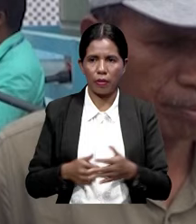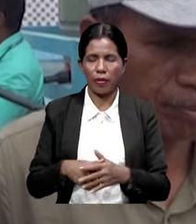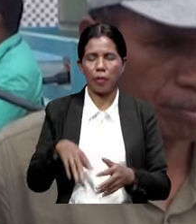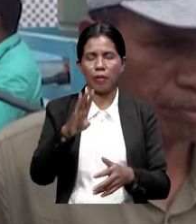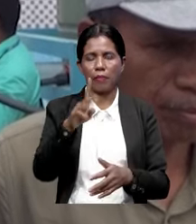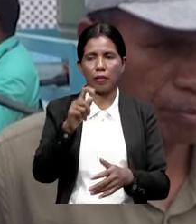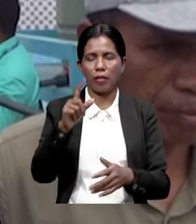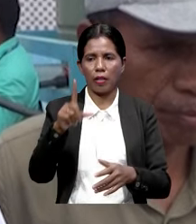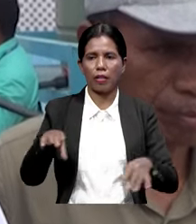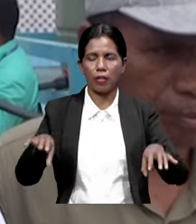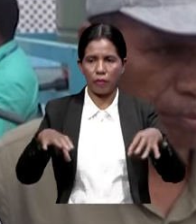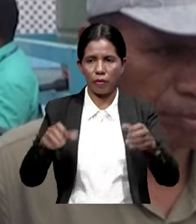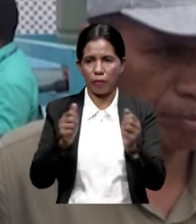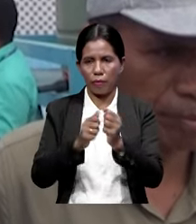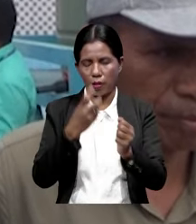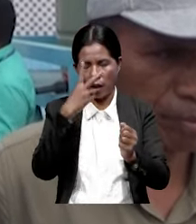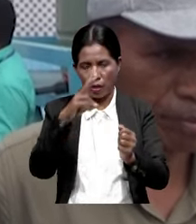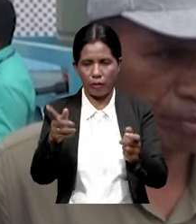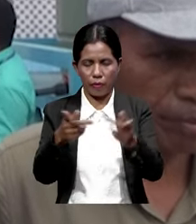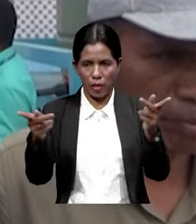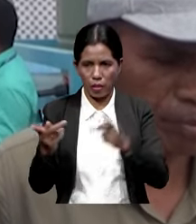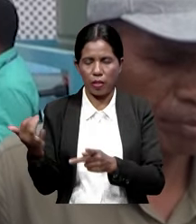agora esforço dela para recursos para bel